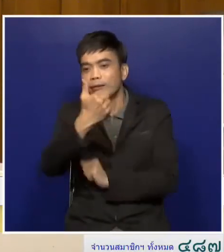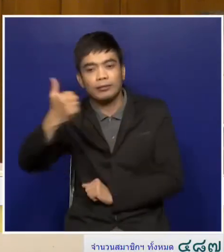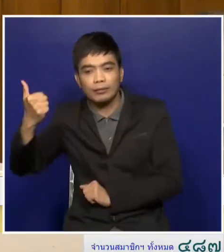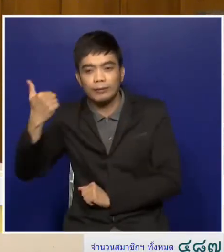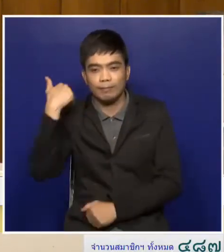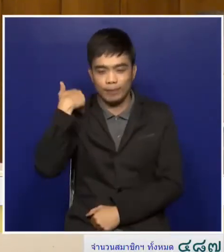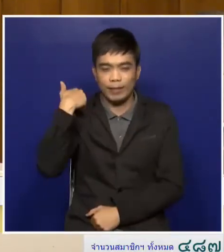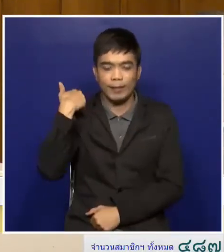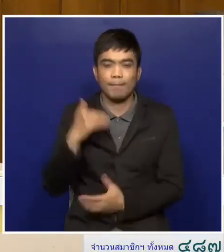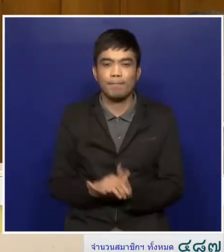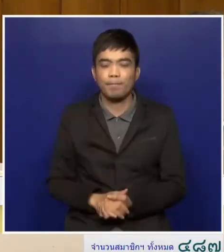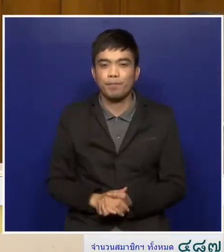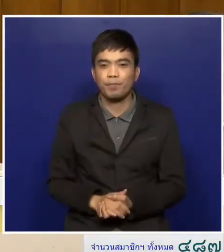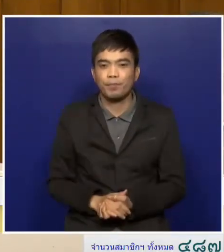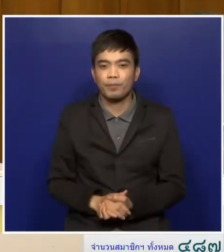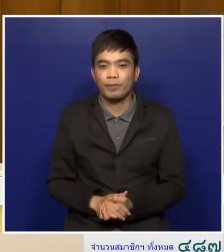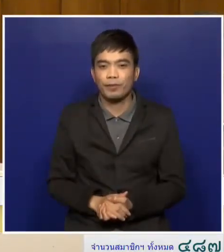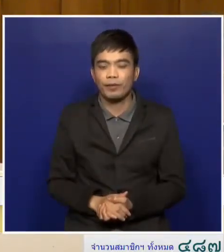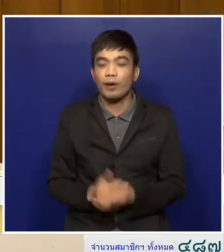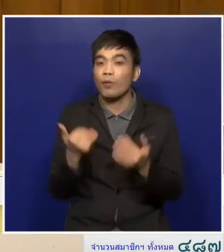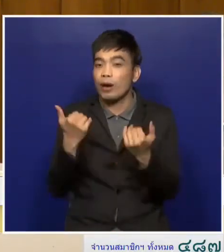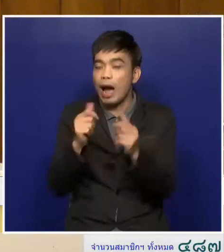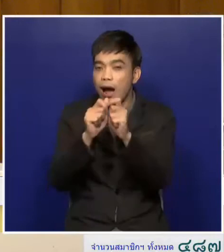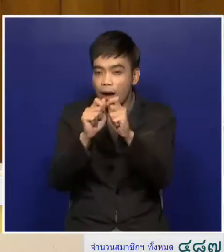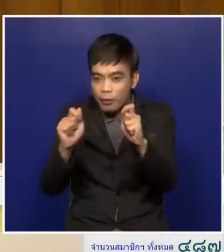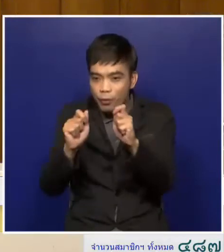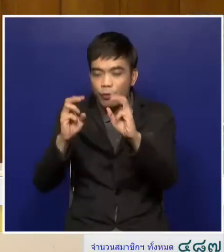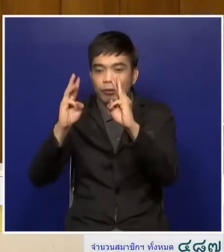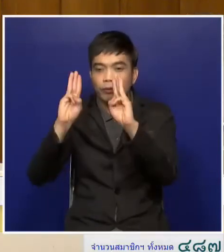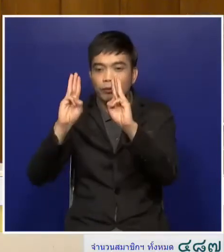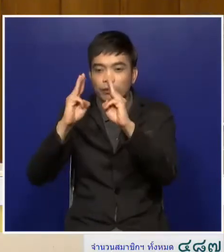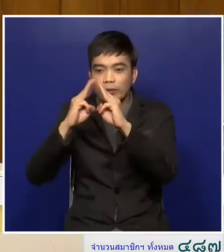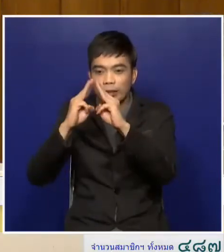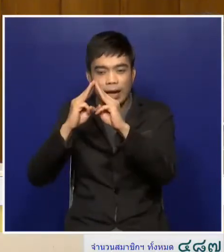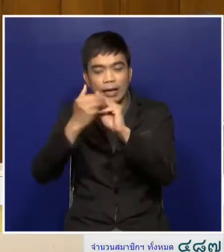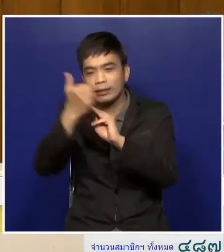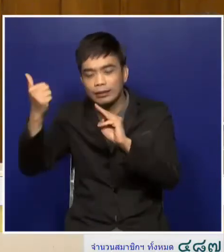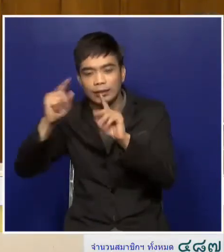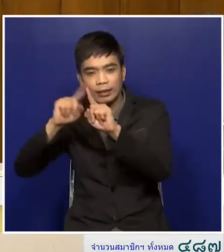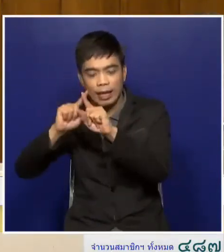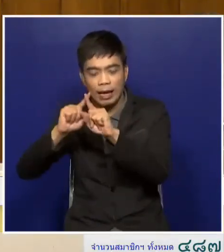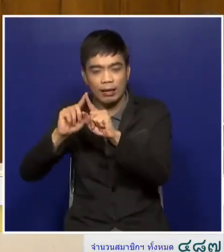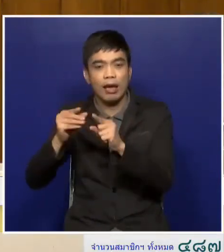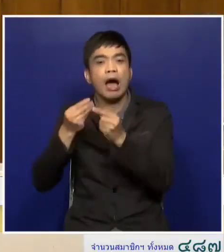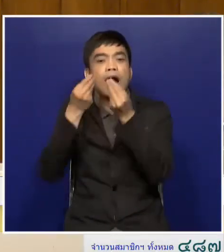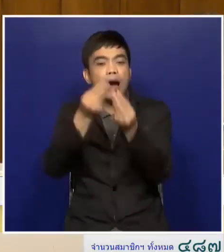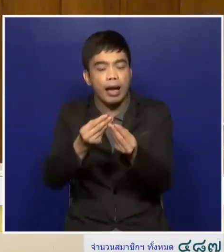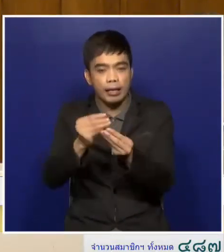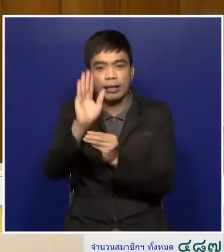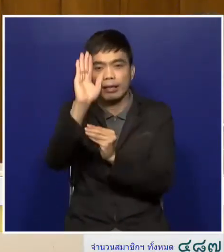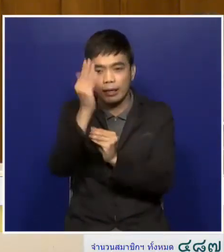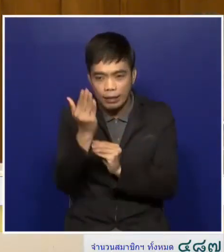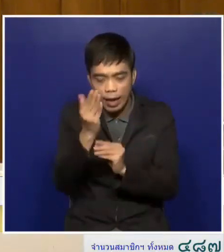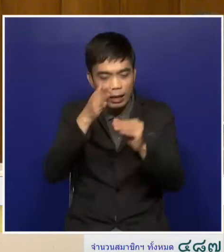ให้ กัญชาโดยพระเทศกนชา อยู่ในบัญชี